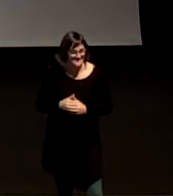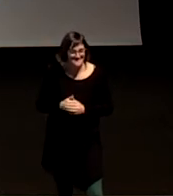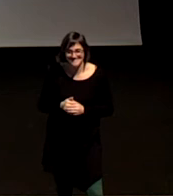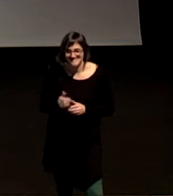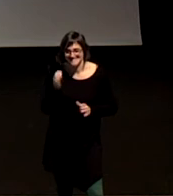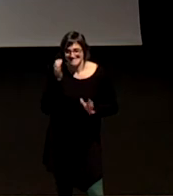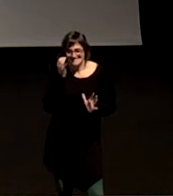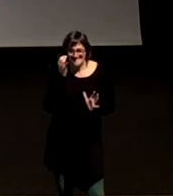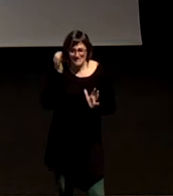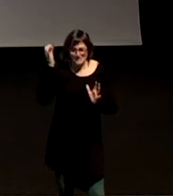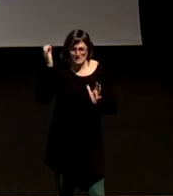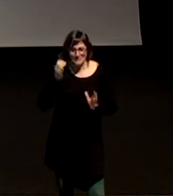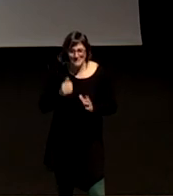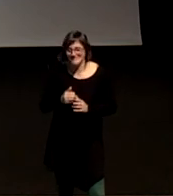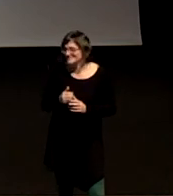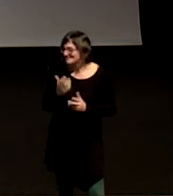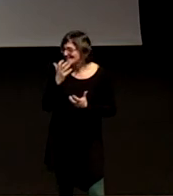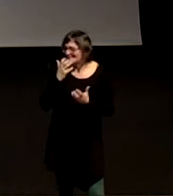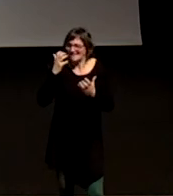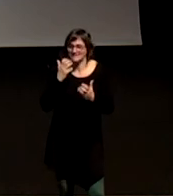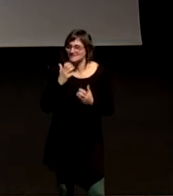donc ça c'est un cri